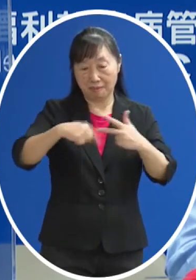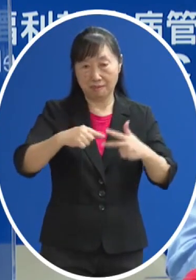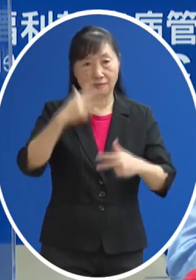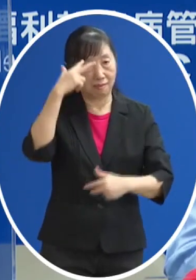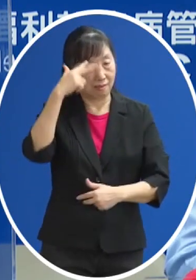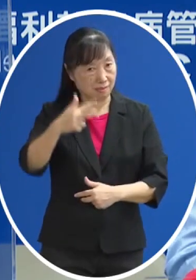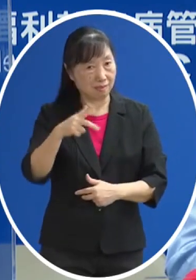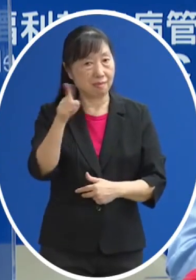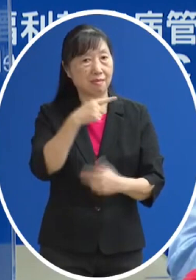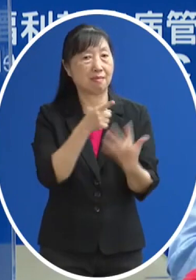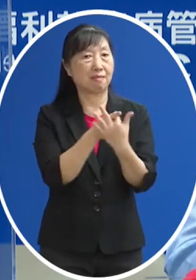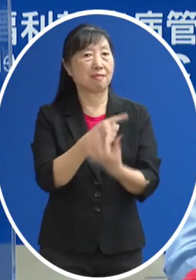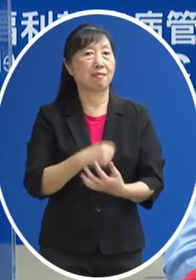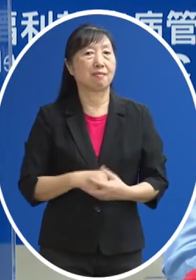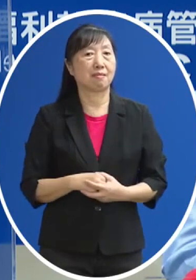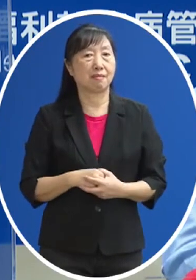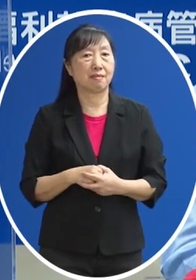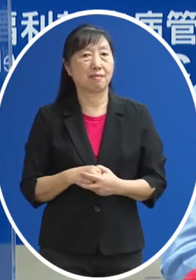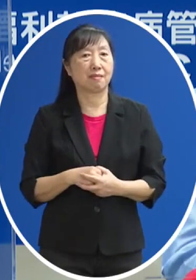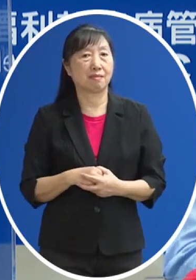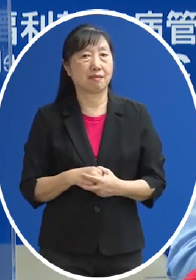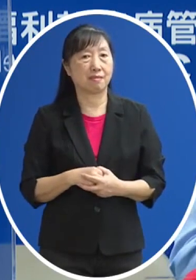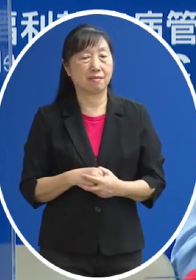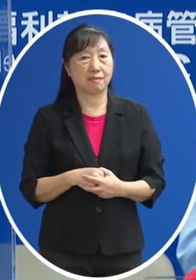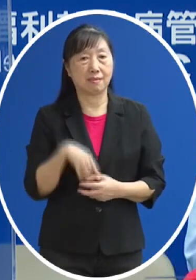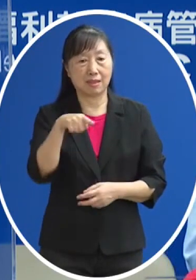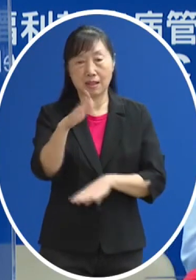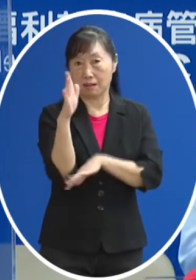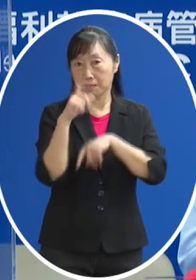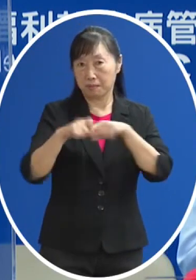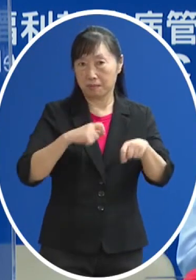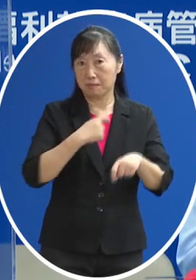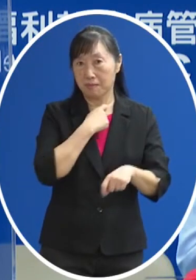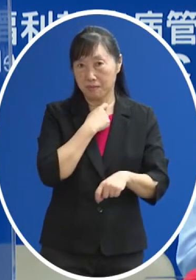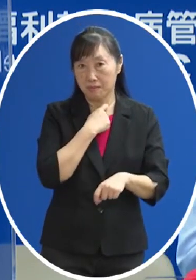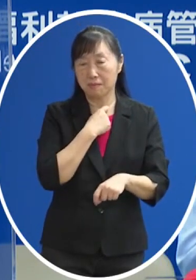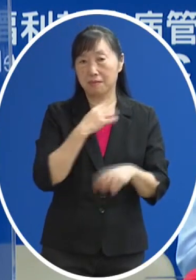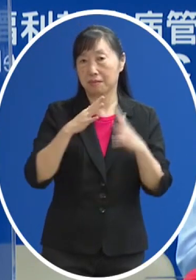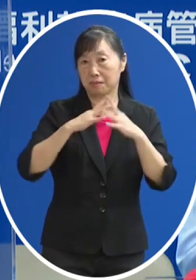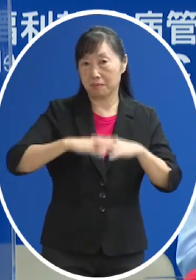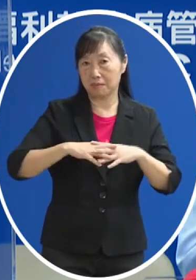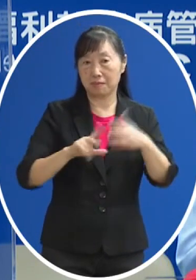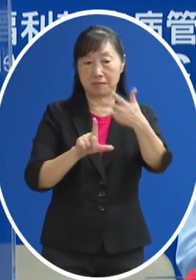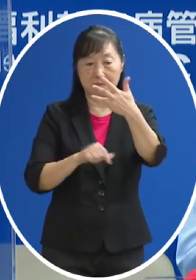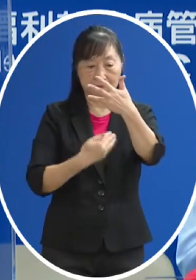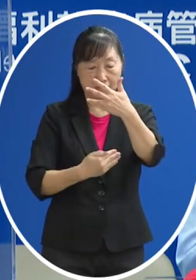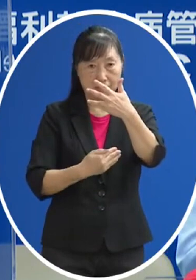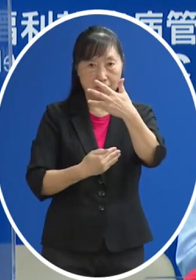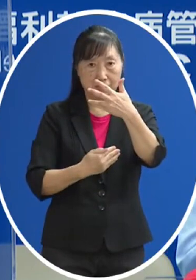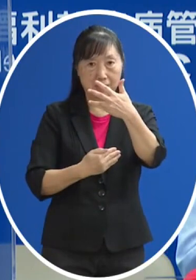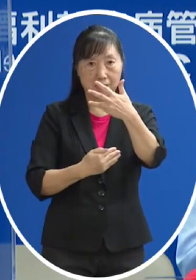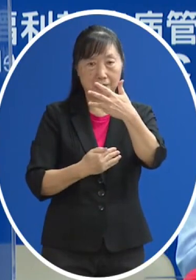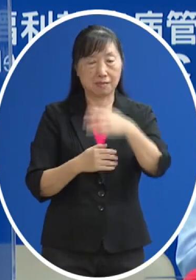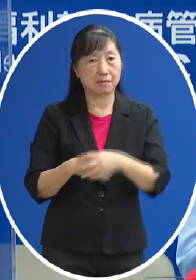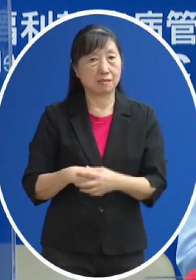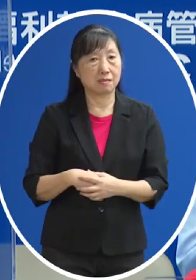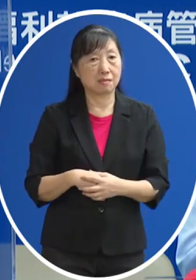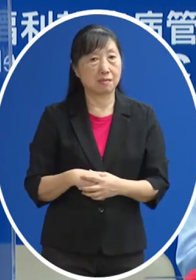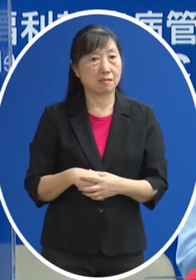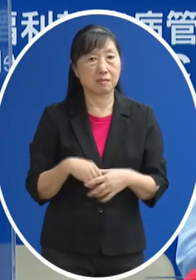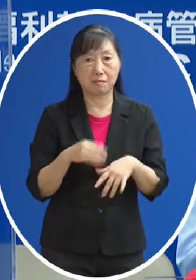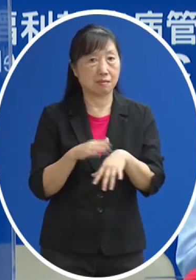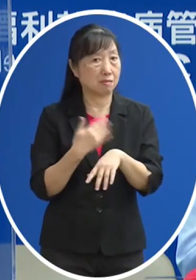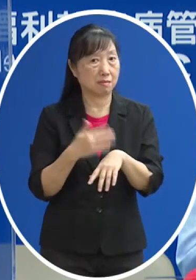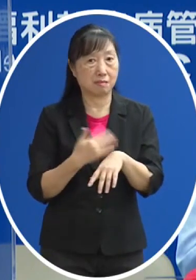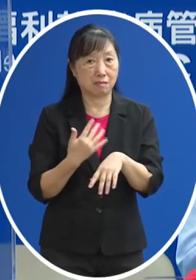拜才能看得出来。好，所以让政策的稳定性在八月九号并不会